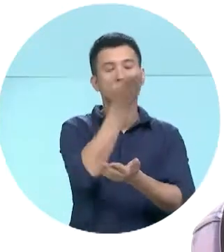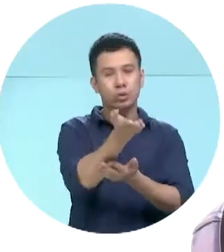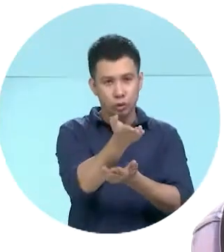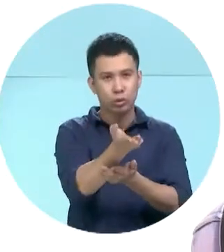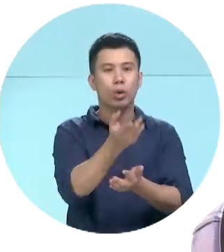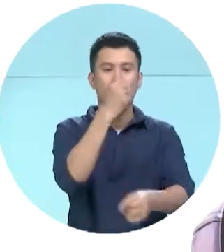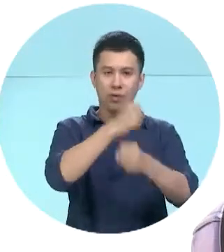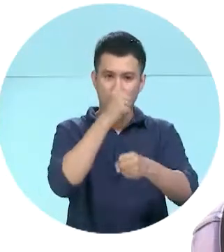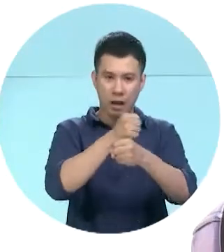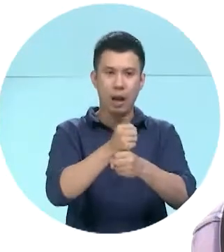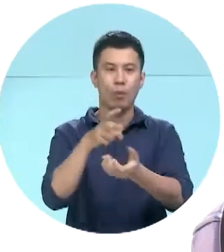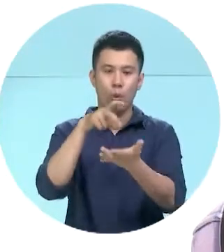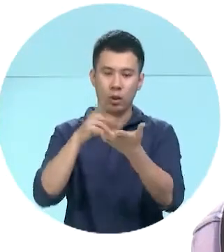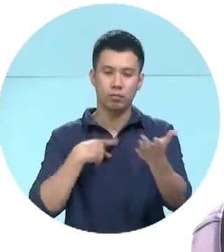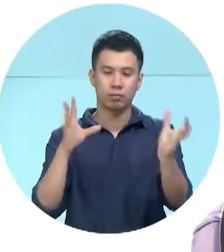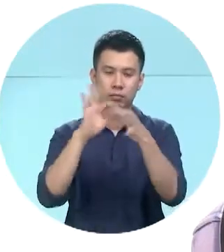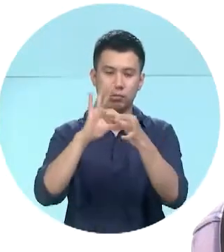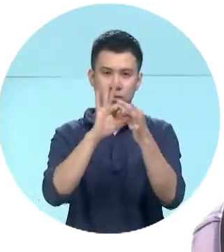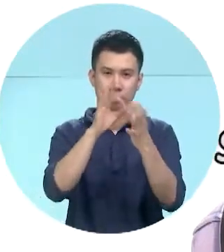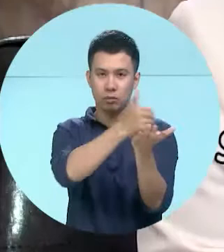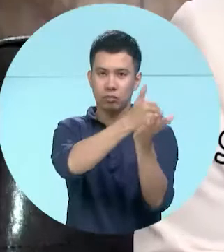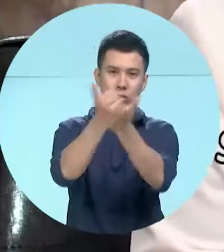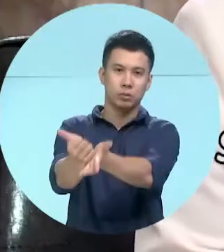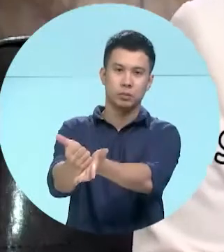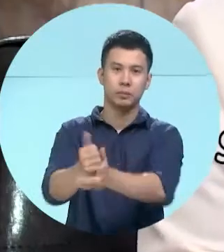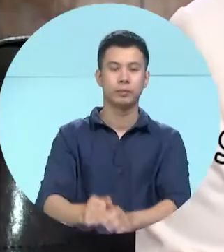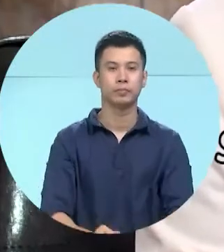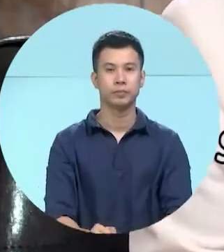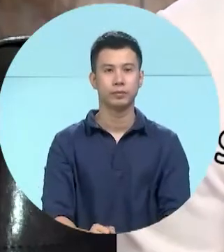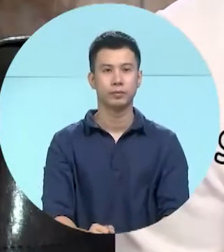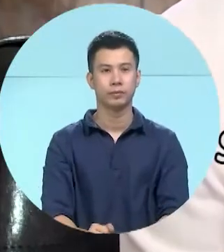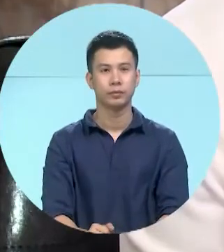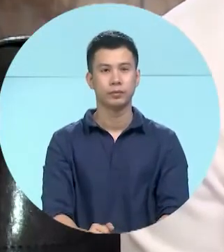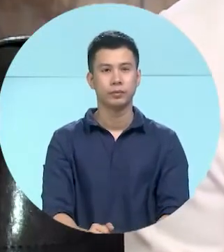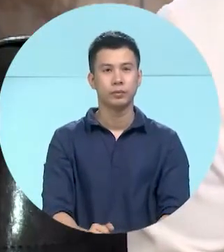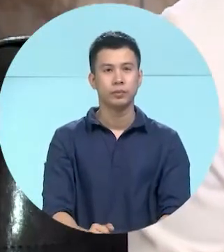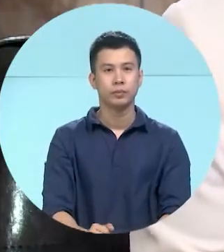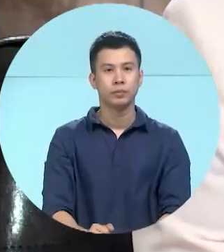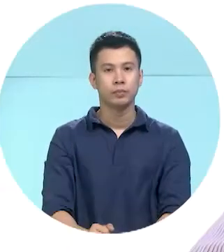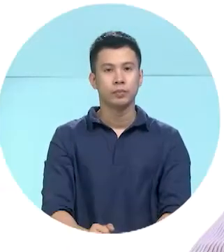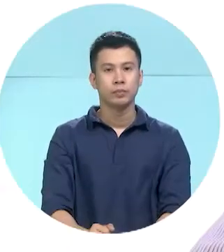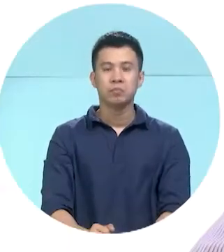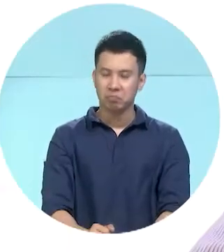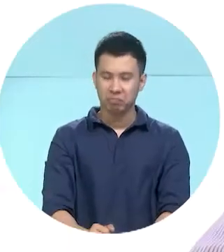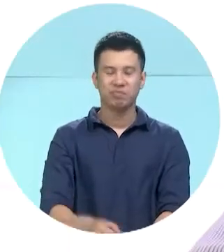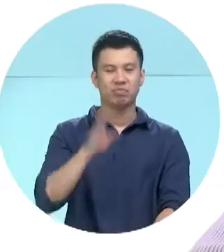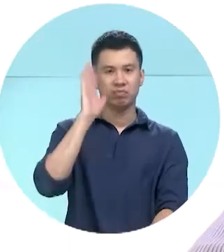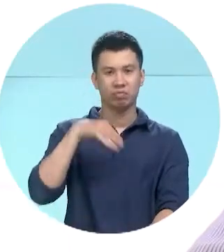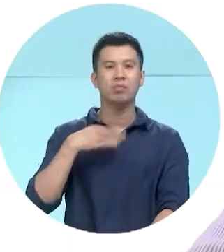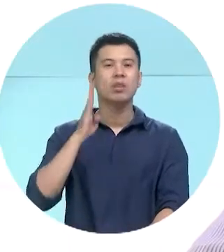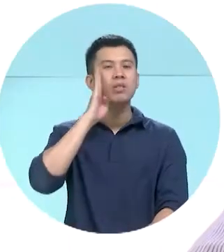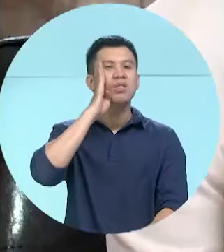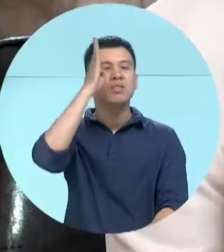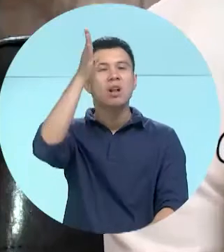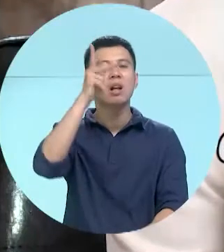become more inclusive for people with disabilities. It's a long way for us to go, but if you don't work, you will never